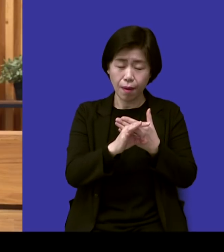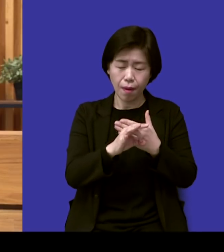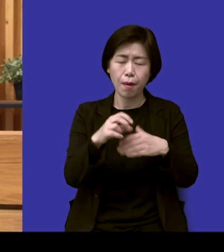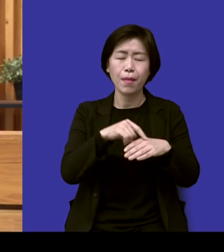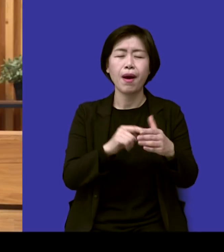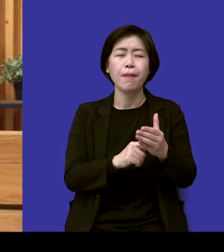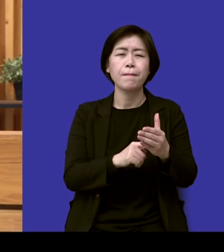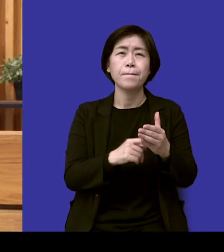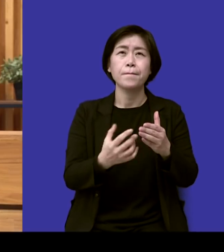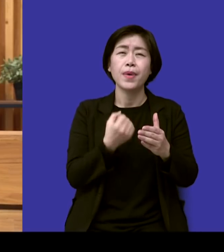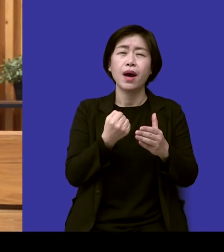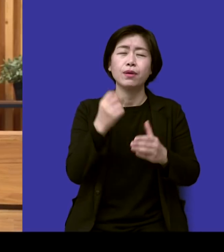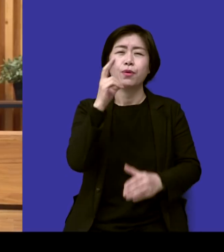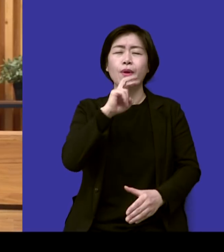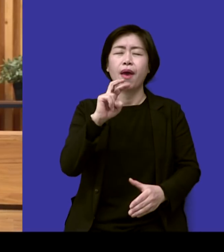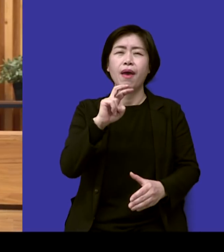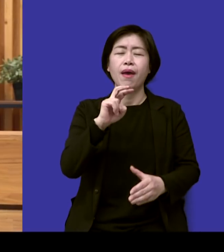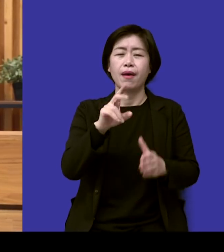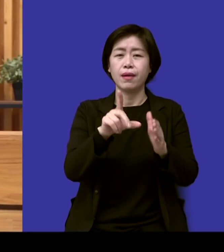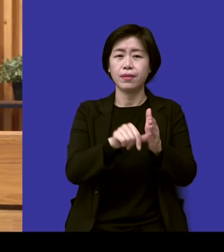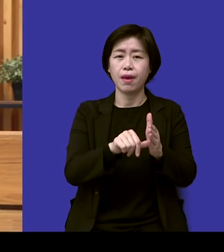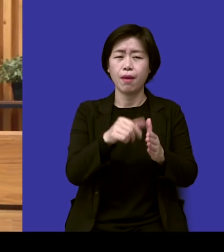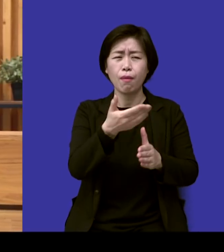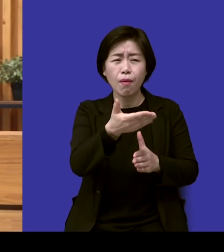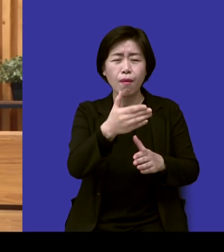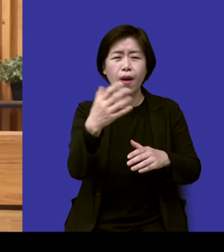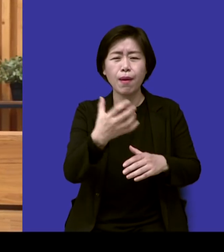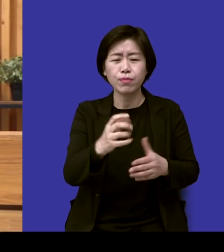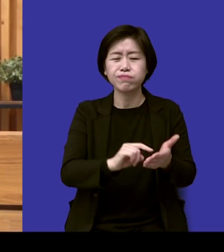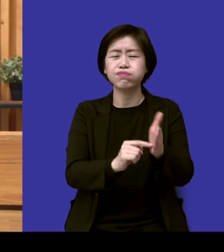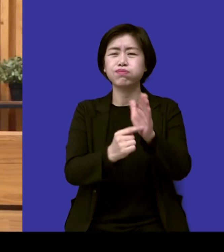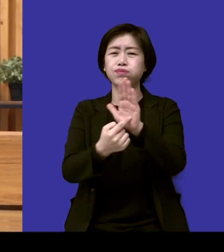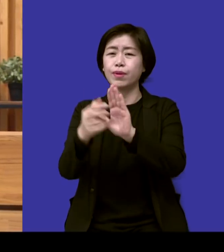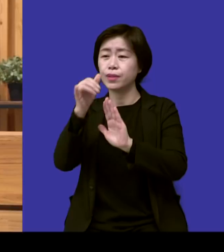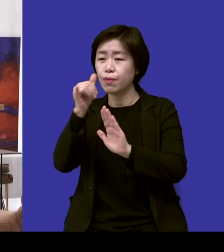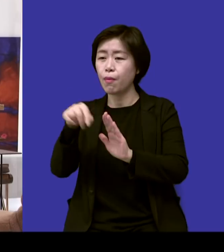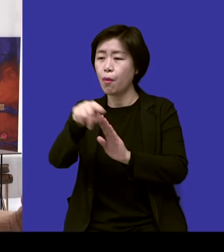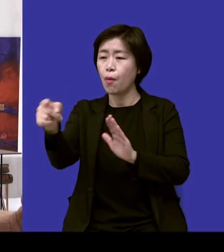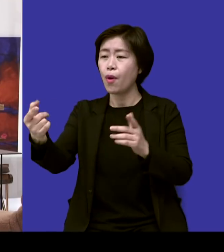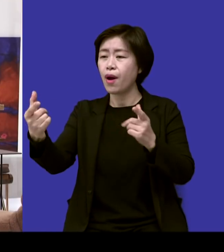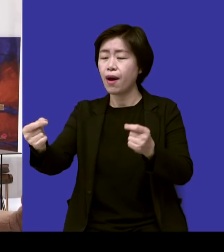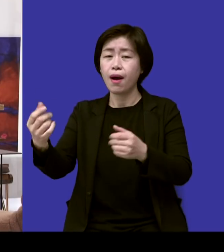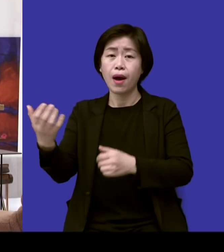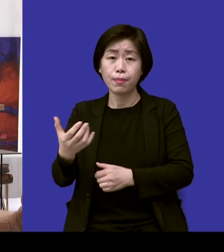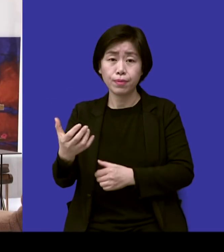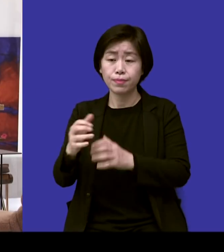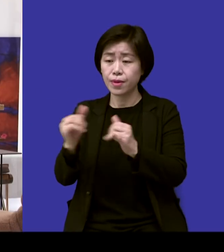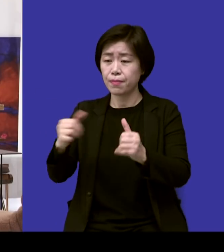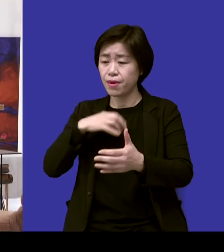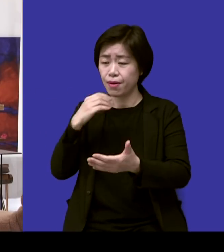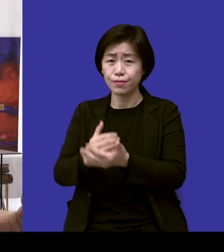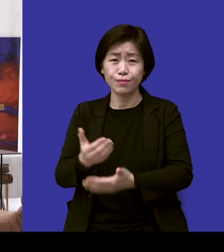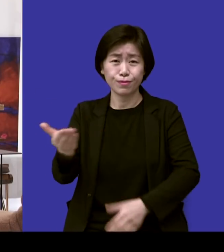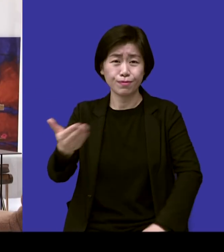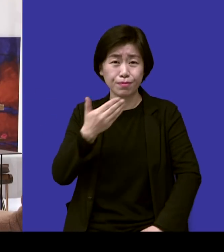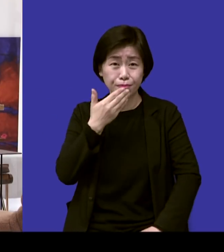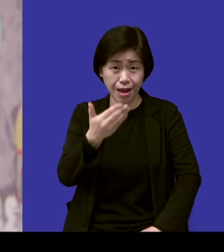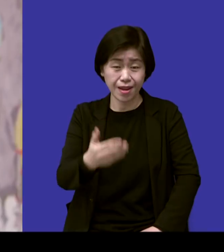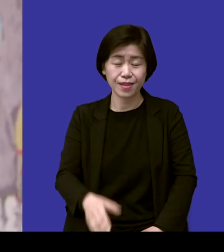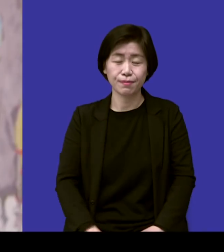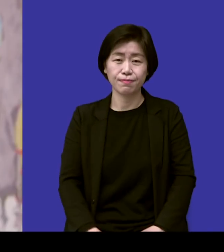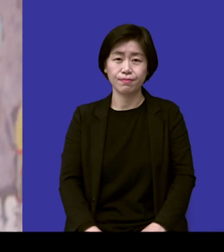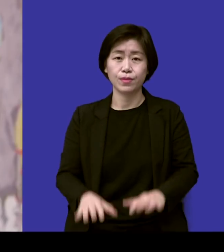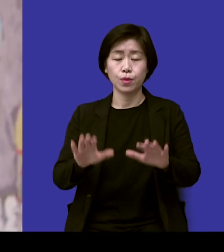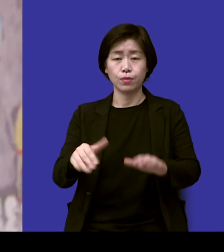마음을 가지고 부르는 찬양이 같은 위기를 겪고 같은 아픔을 겪고 있는 사람에게 감동을 줄 수 있고 눈물이 날 수 있게 하는 것이거든요. 오늘